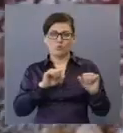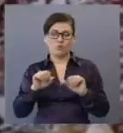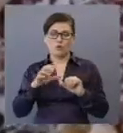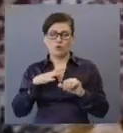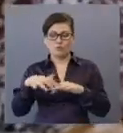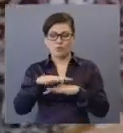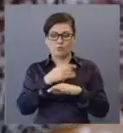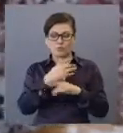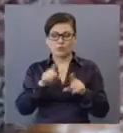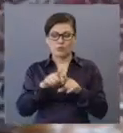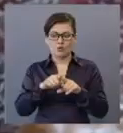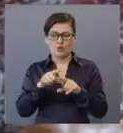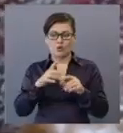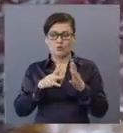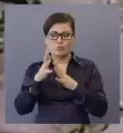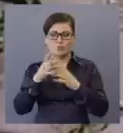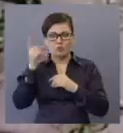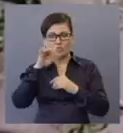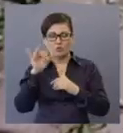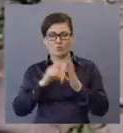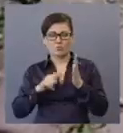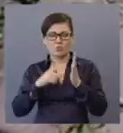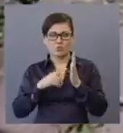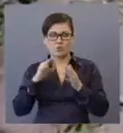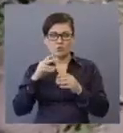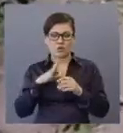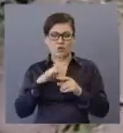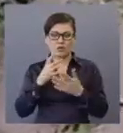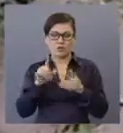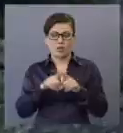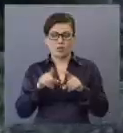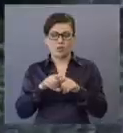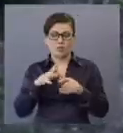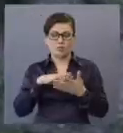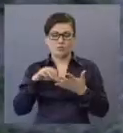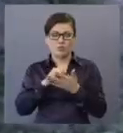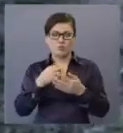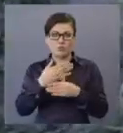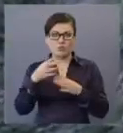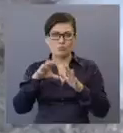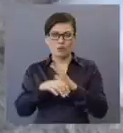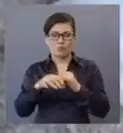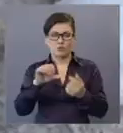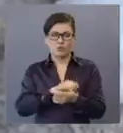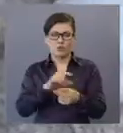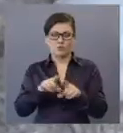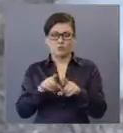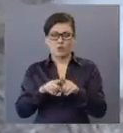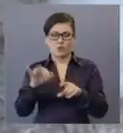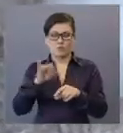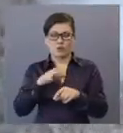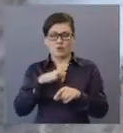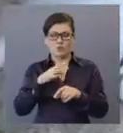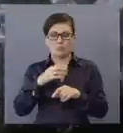бұл аймақтарда есірткі өсетінін анықтап, 77 тонна үнді қара сорасын жойған. Оның құрамындағы есірткілік белсенді зат